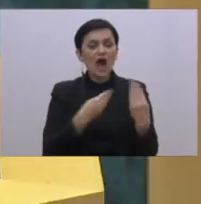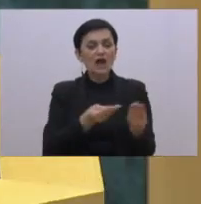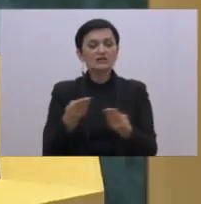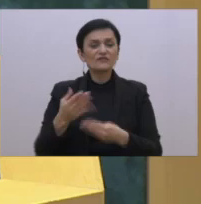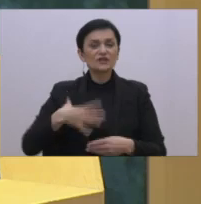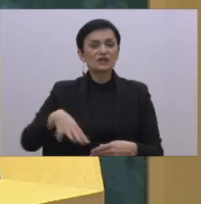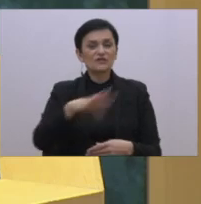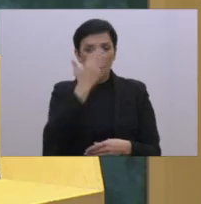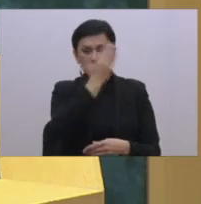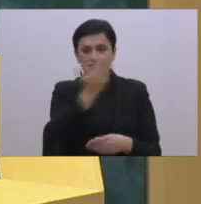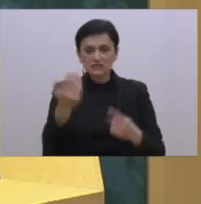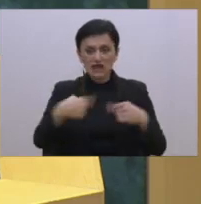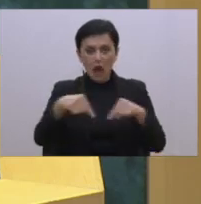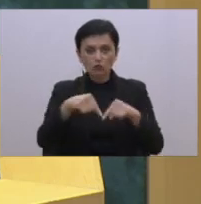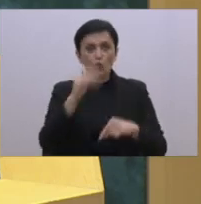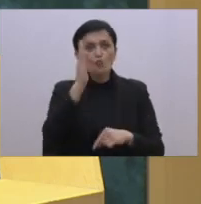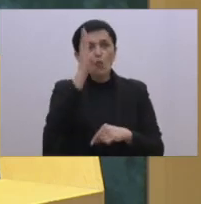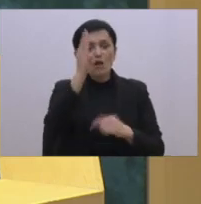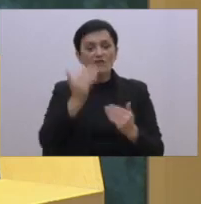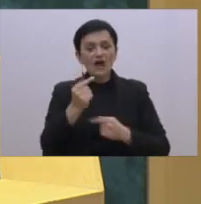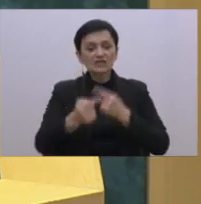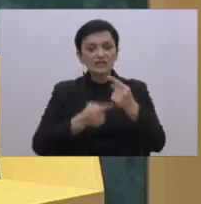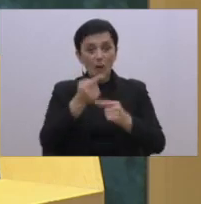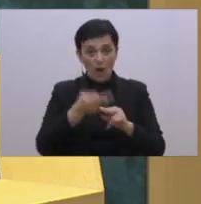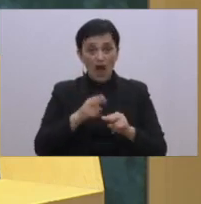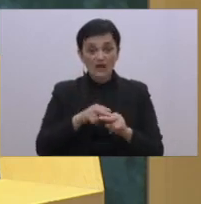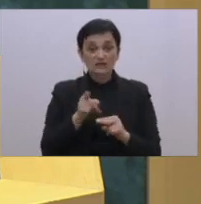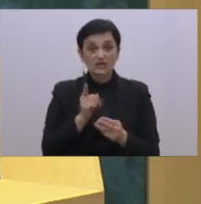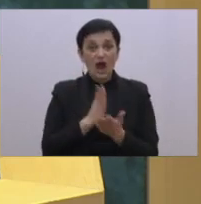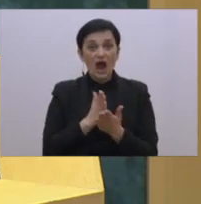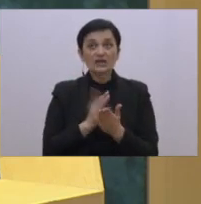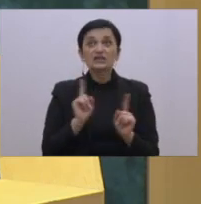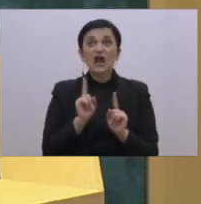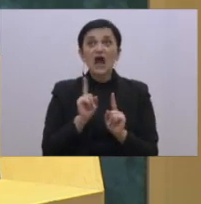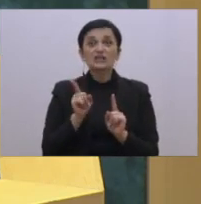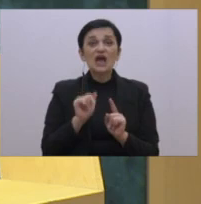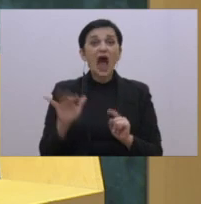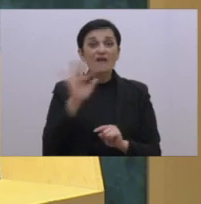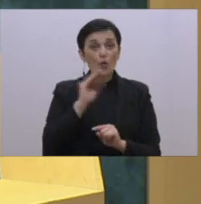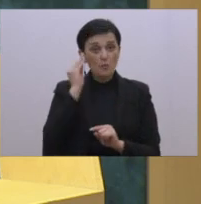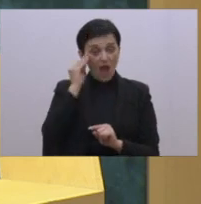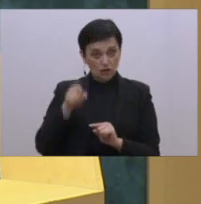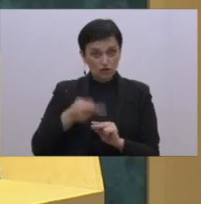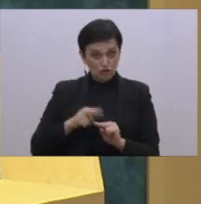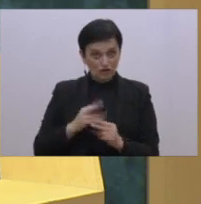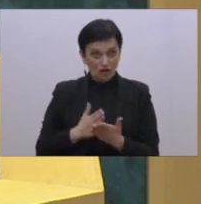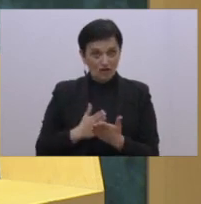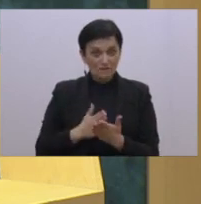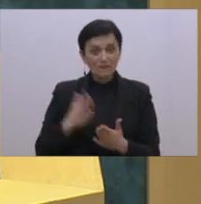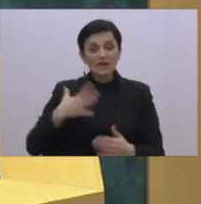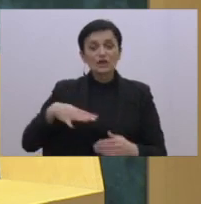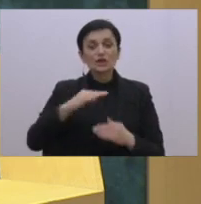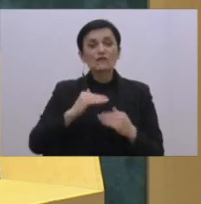ქვეყანას, საზოგადოებას, მომავალთაობას. ეს არის ის, რაც მას ევროპად მიაჩნია. ქვეყნის